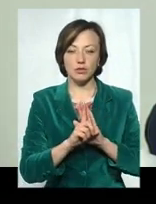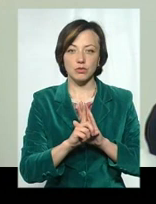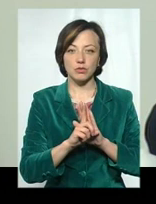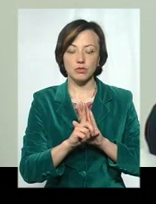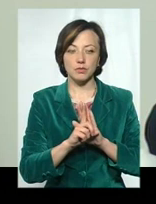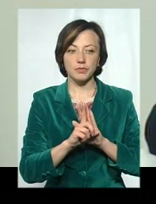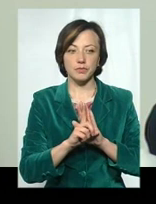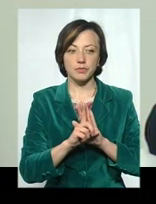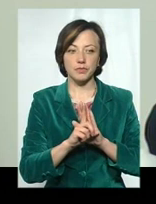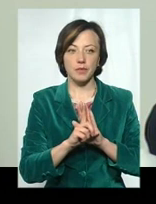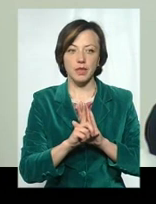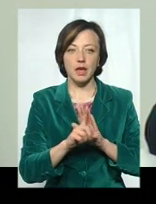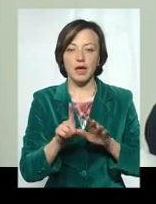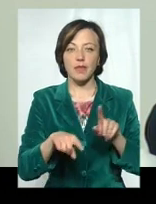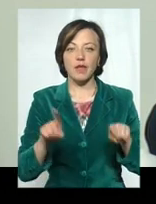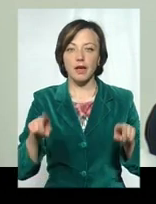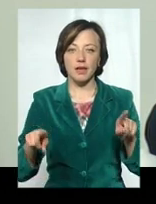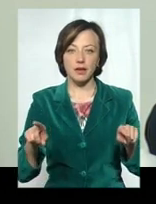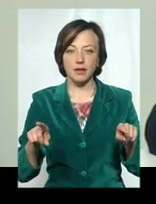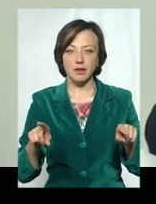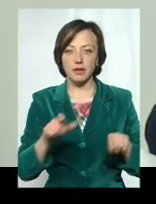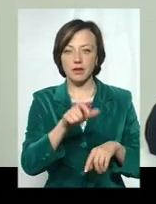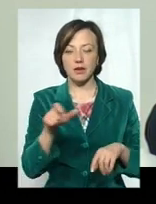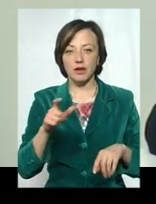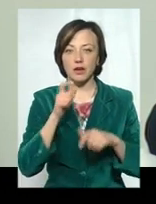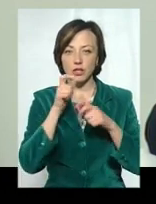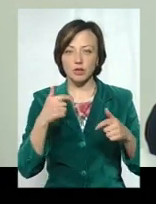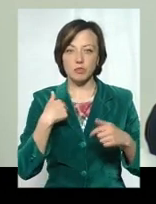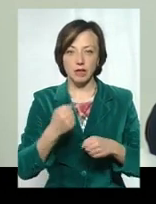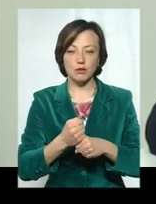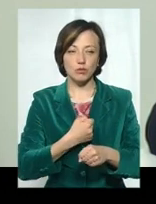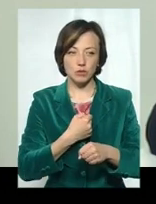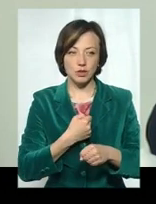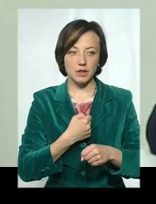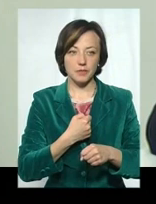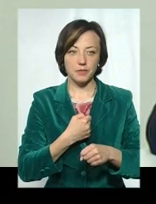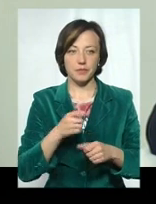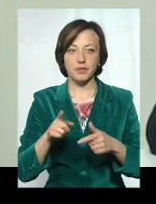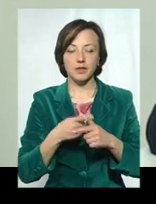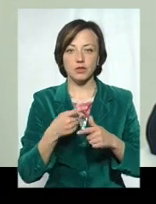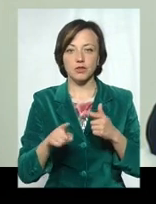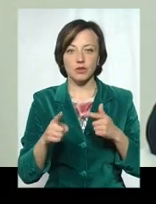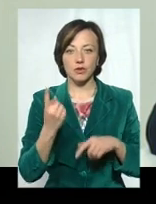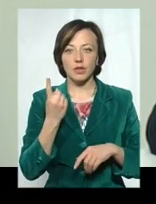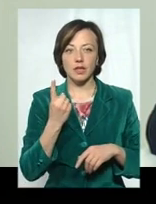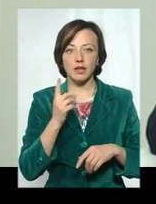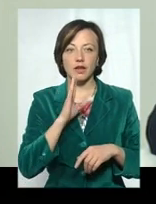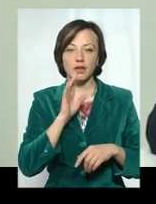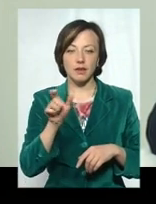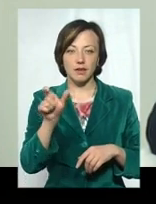деякі політикани побігли кричати, що це вони мене змусили, чи точніше одна